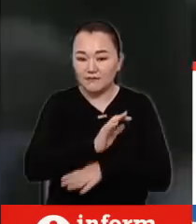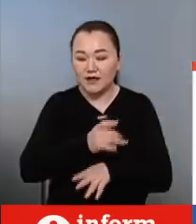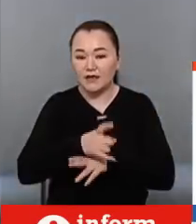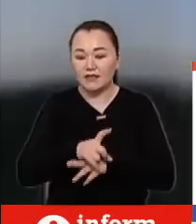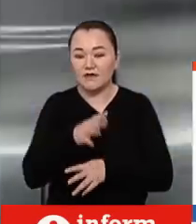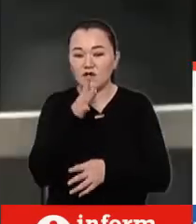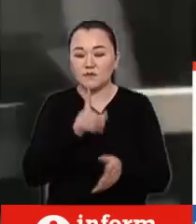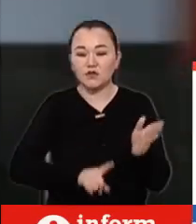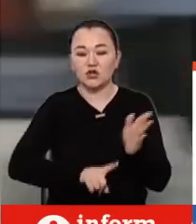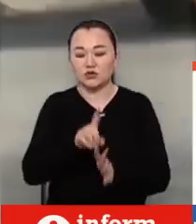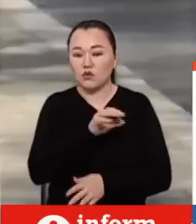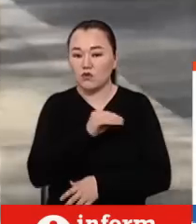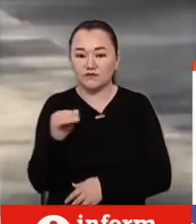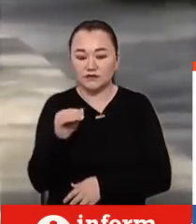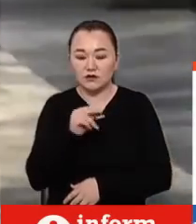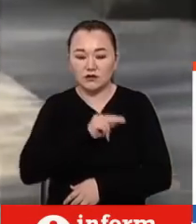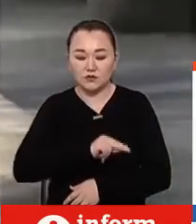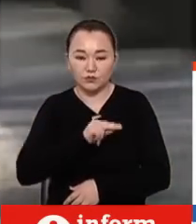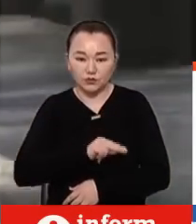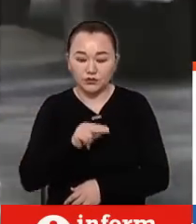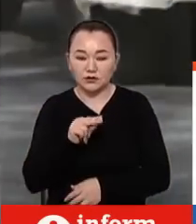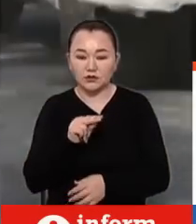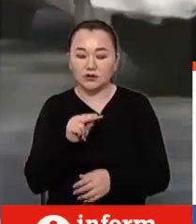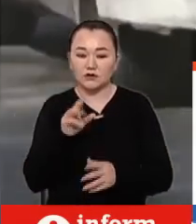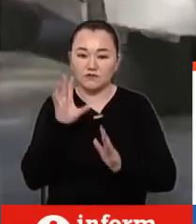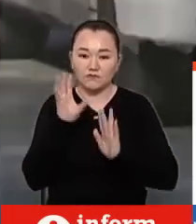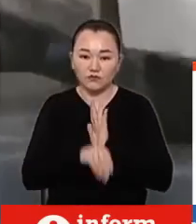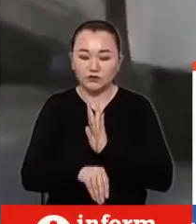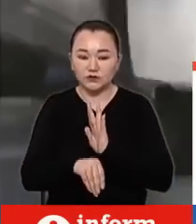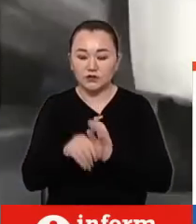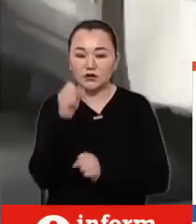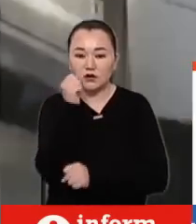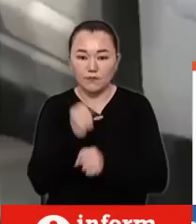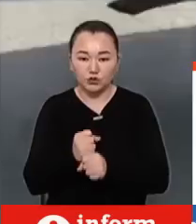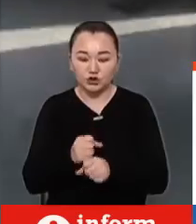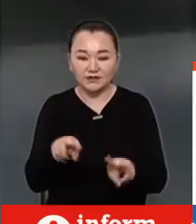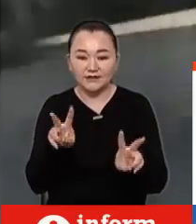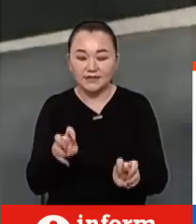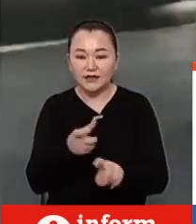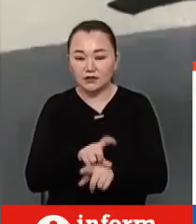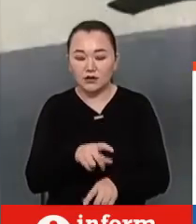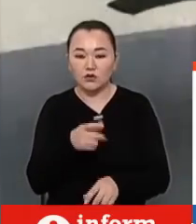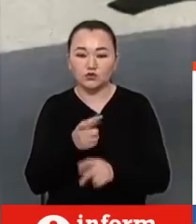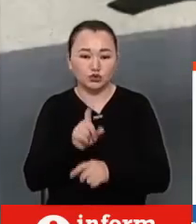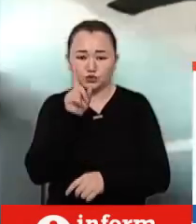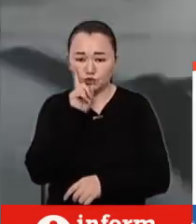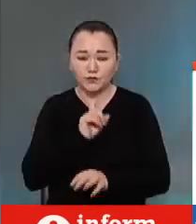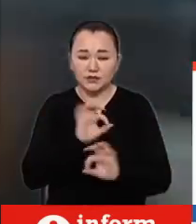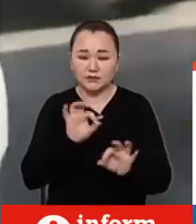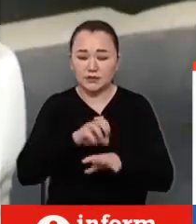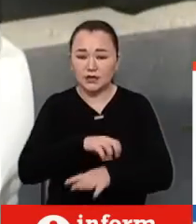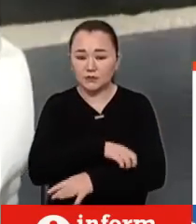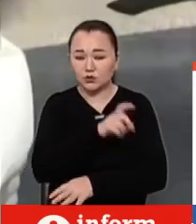кезден бастап олар ресми түрде жұмыспен қамтылғандардың қатарына жатқызылады. Бұл екі жаққа да ыңғайлы дейді комитет өкілдері.